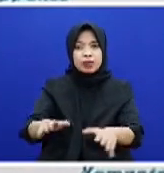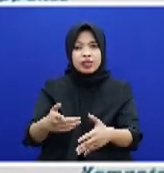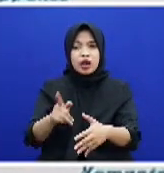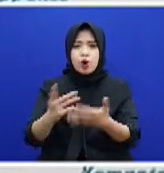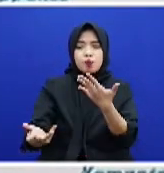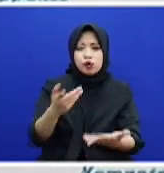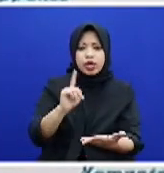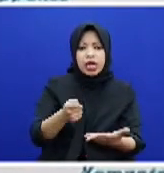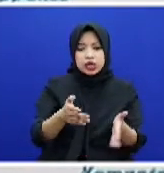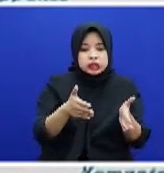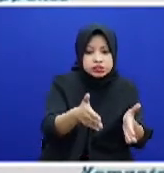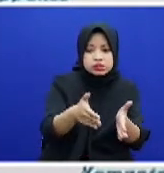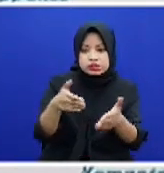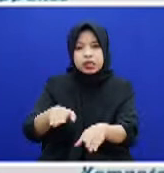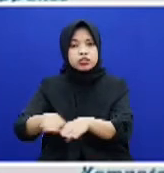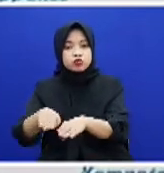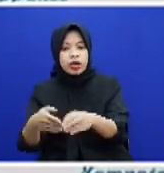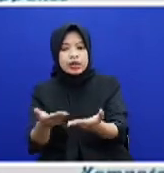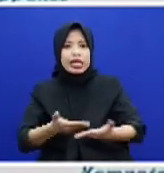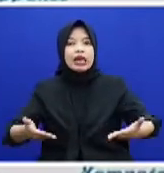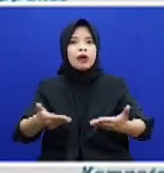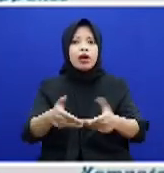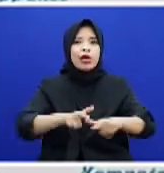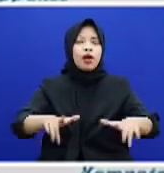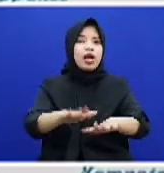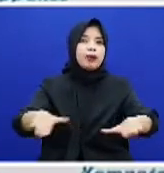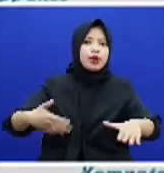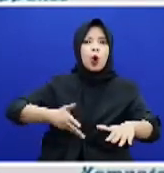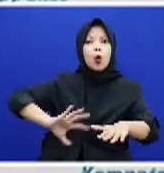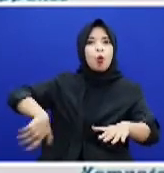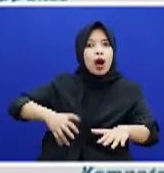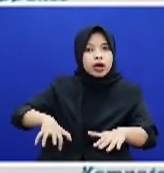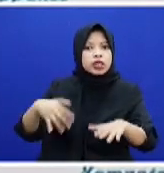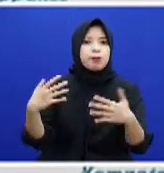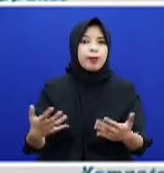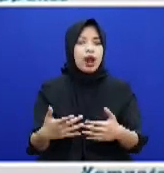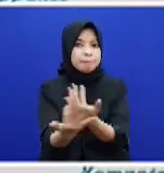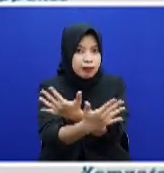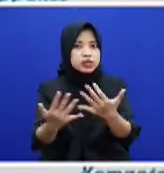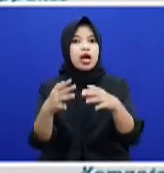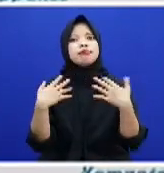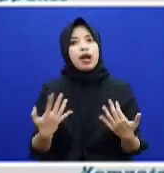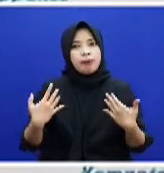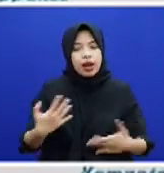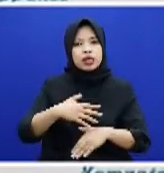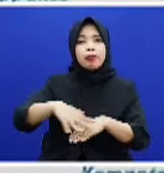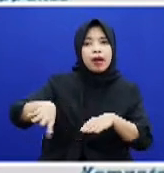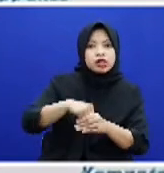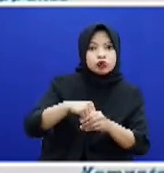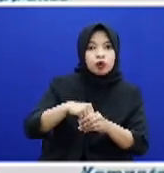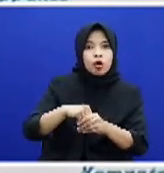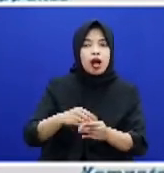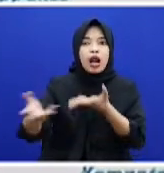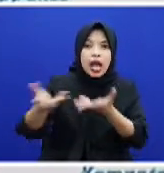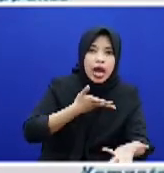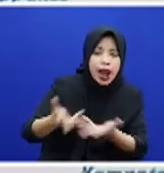ada di lingkungan si anak. Mulai dari lingkungan keluarganya, masyarakatnya, kemudian termasuk juga bagaimana